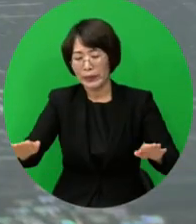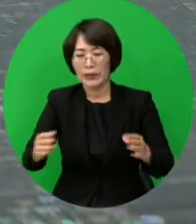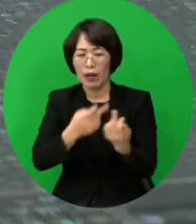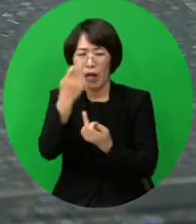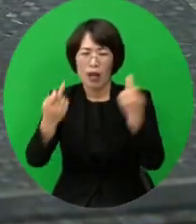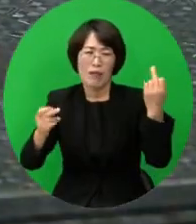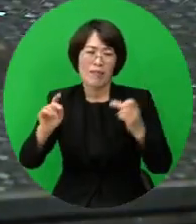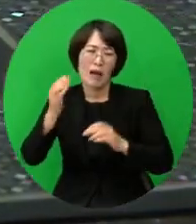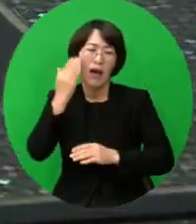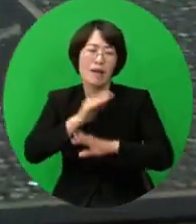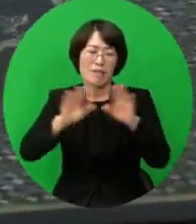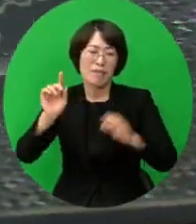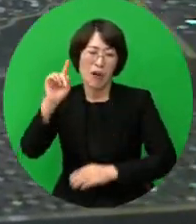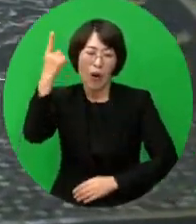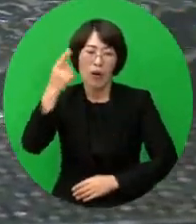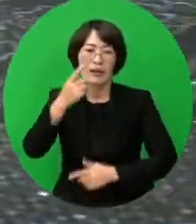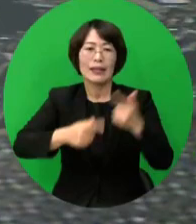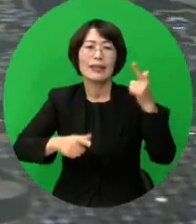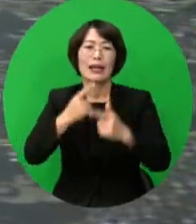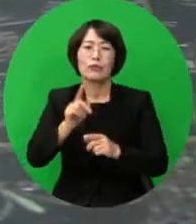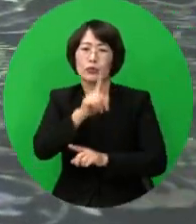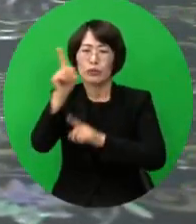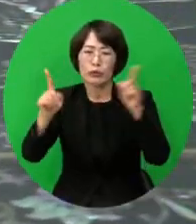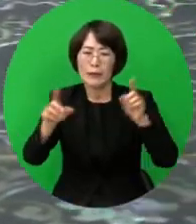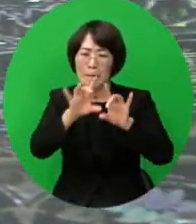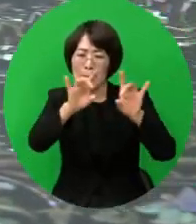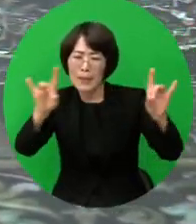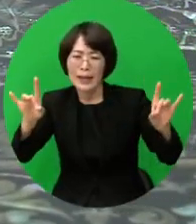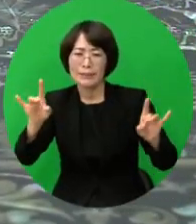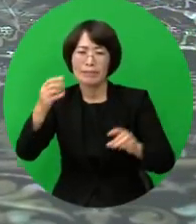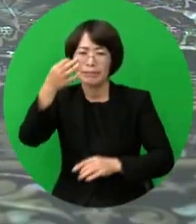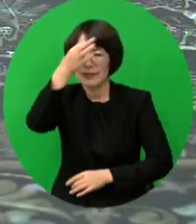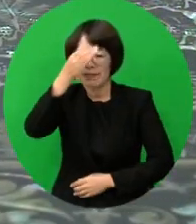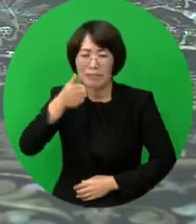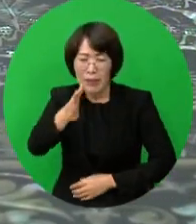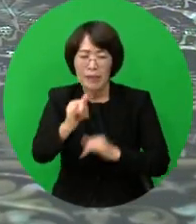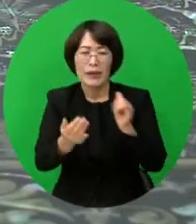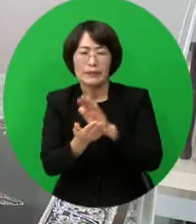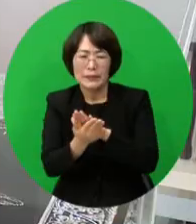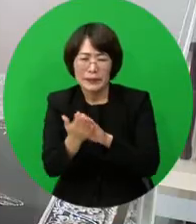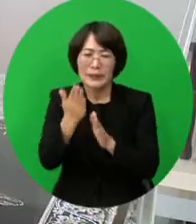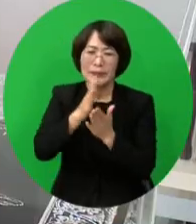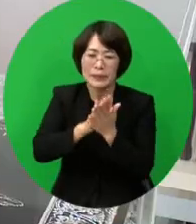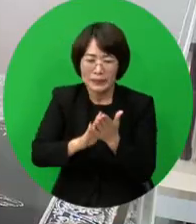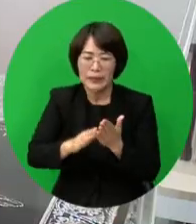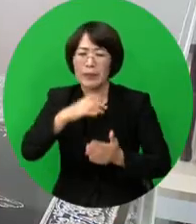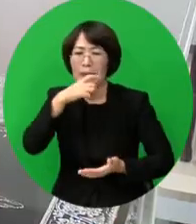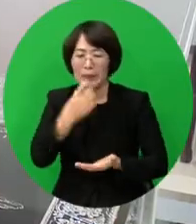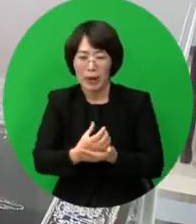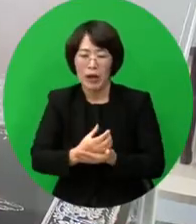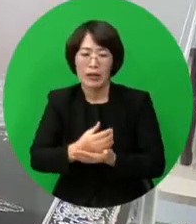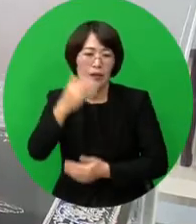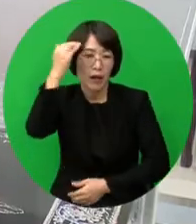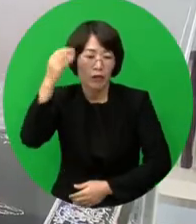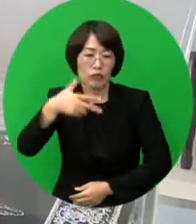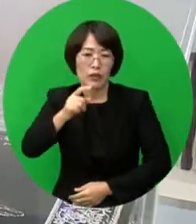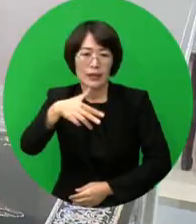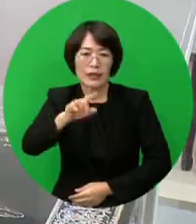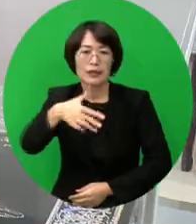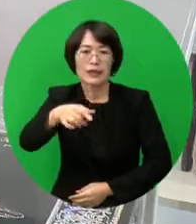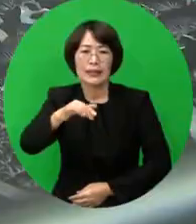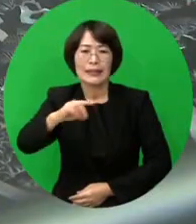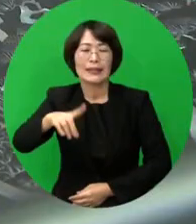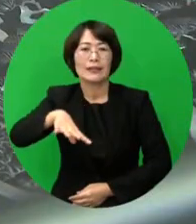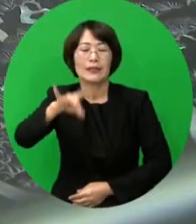듯하고 나뭇가지 하나하나에도 섬세한 장인의 손길이 느껴집니다. 근대 한국 나전 7기의